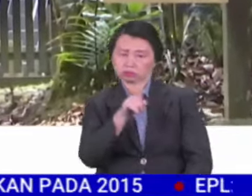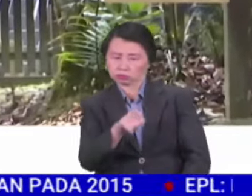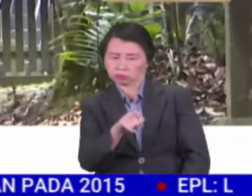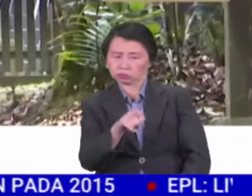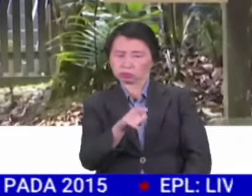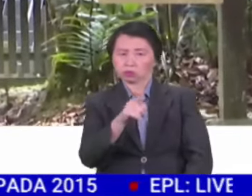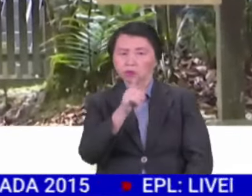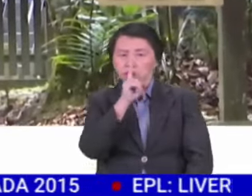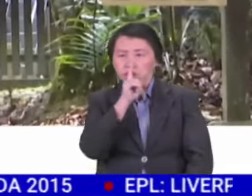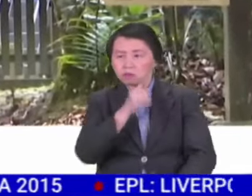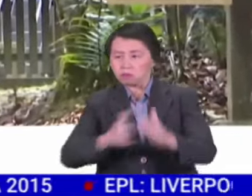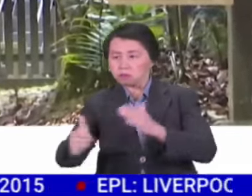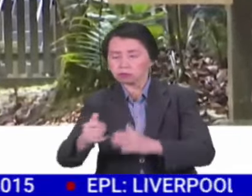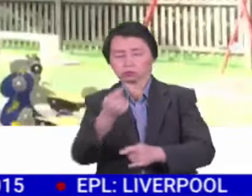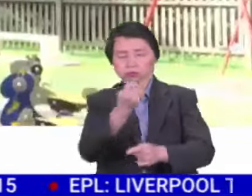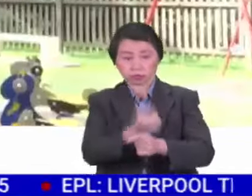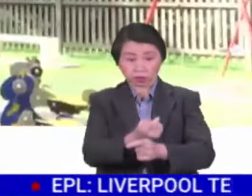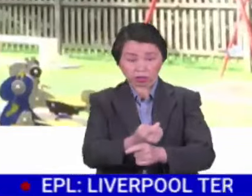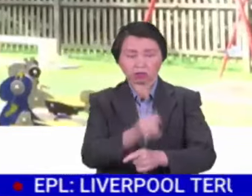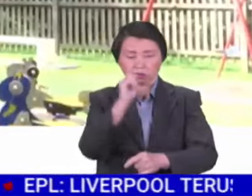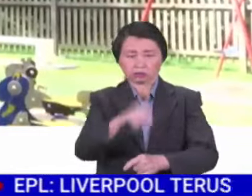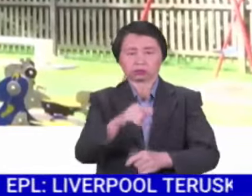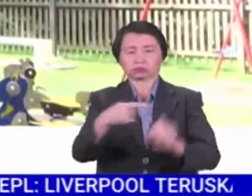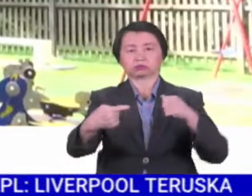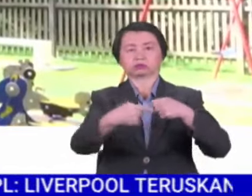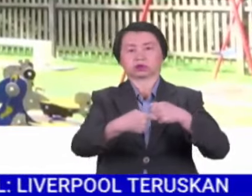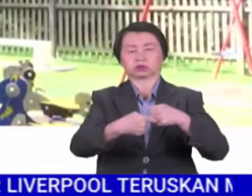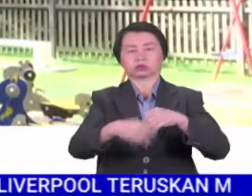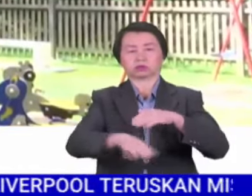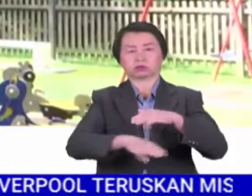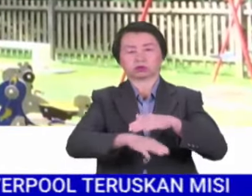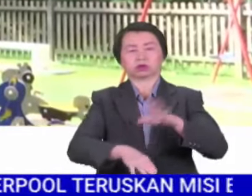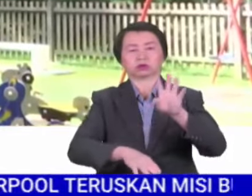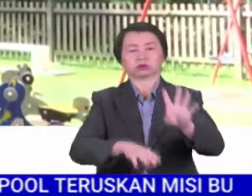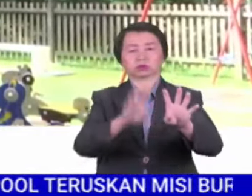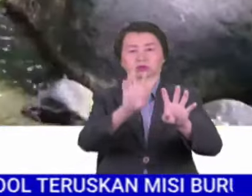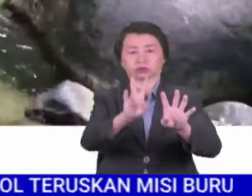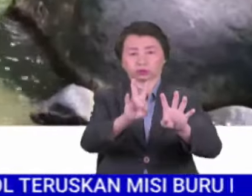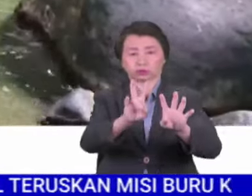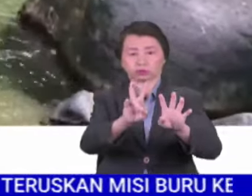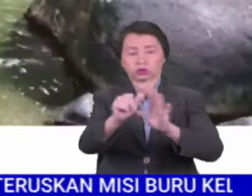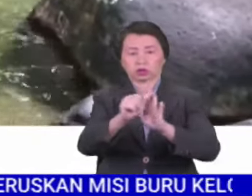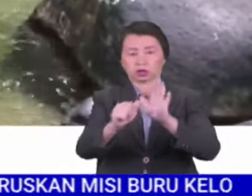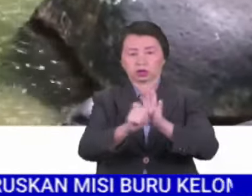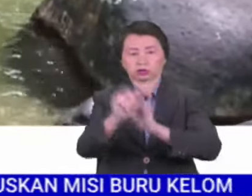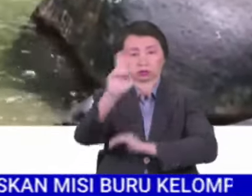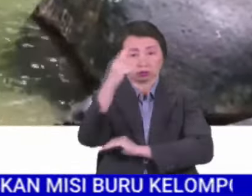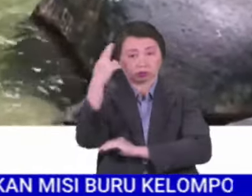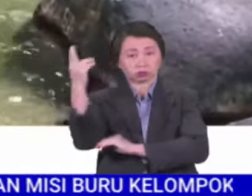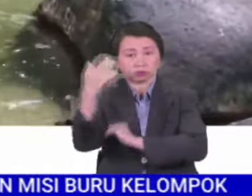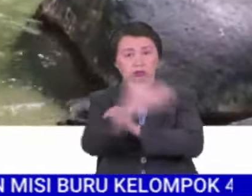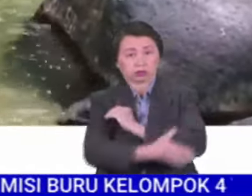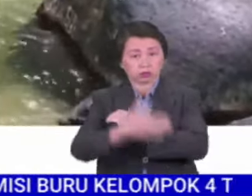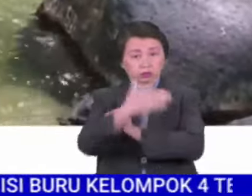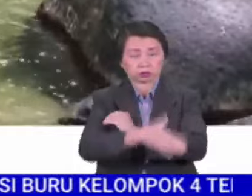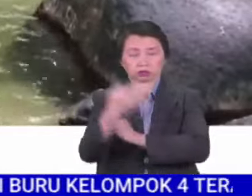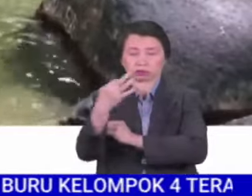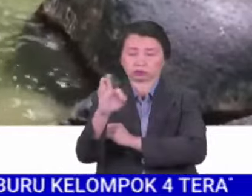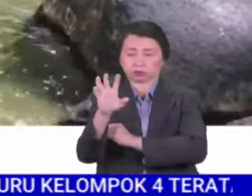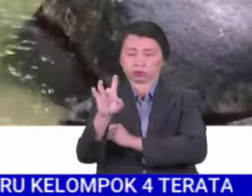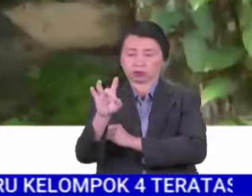berarti melanggar arahan ditetapkan boleh didakwah di bawah section 47 atau perhutanan negara